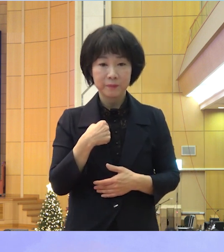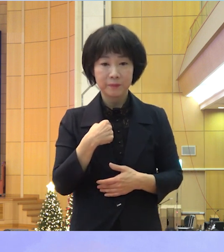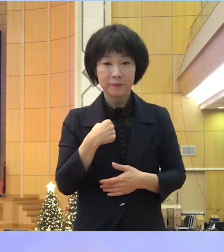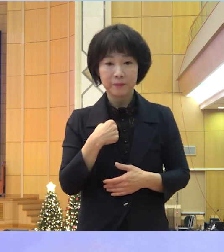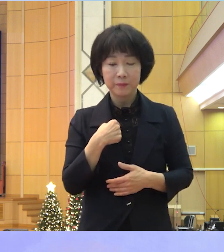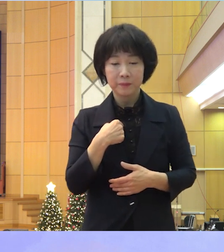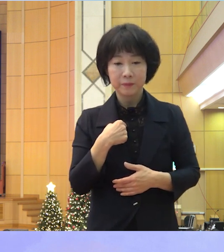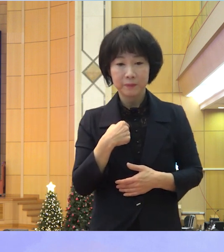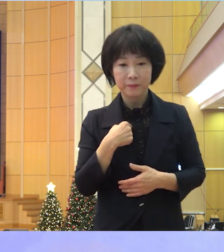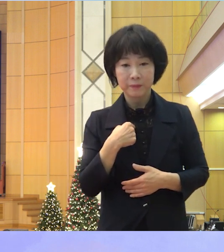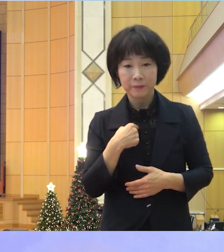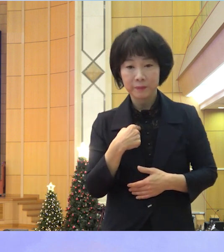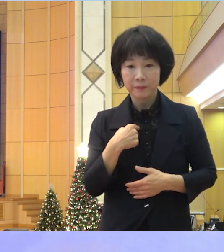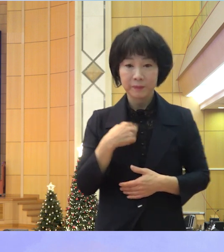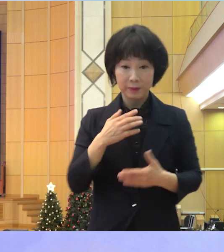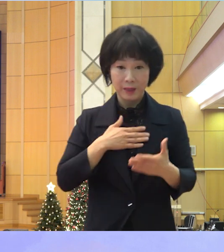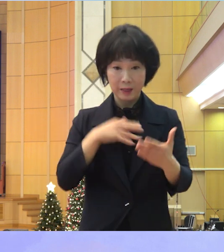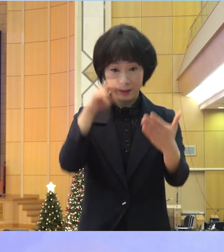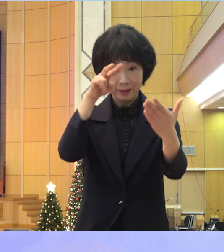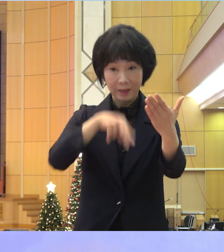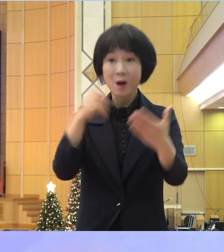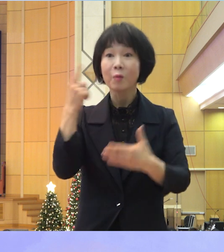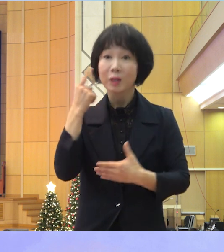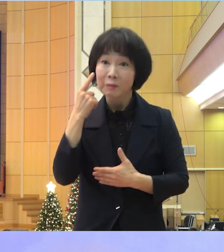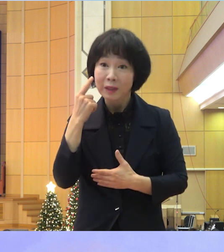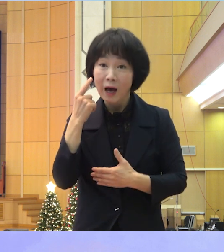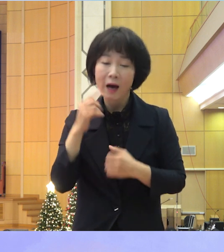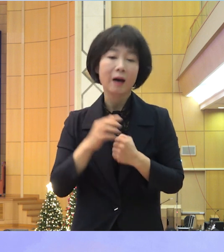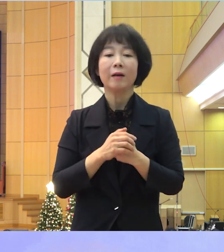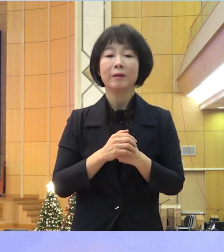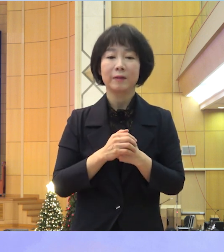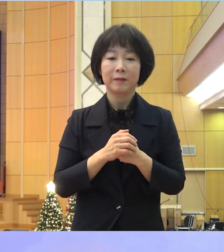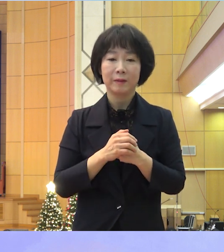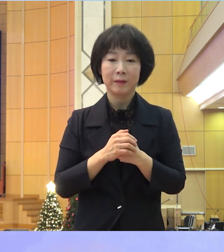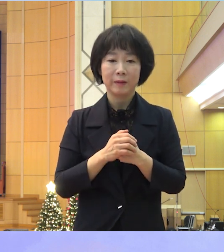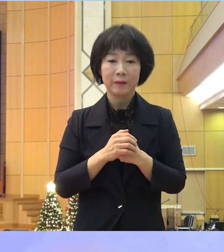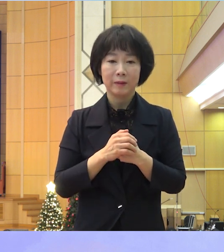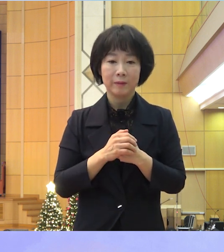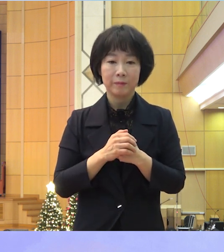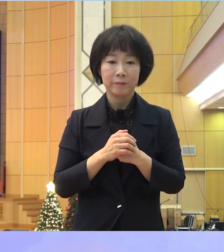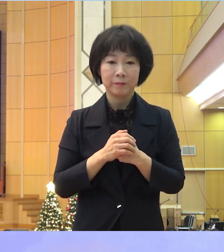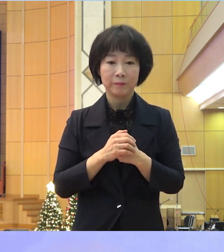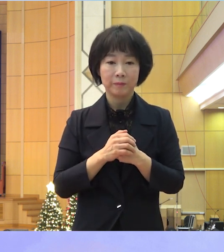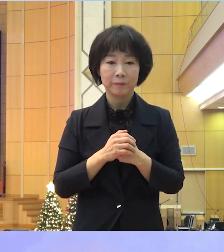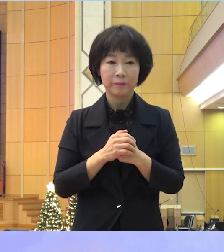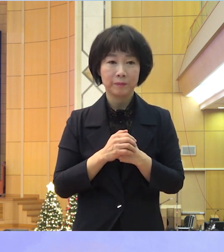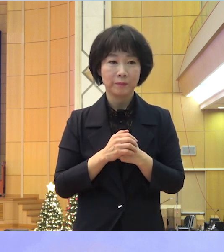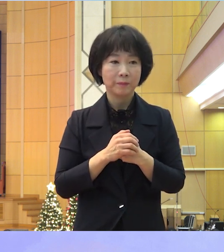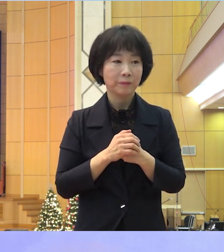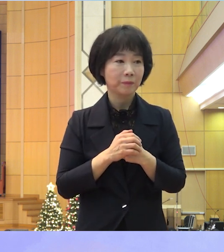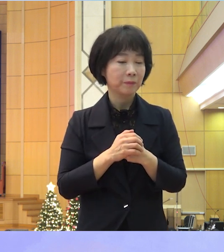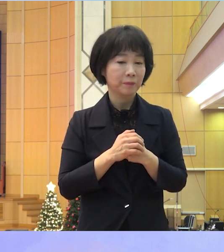다 찾았으면은 함께 읽겠습니다. 좀 울리는 것 같은데요.